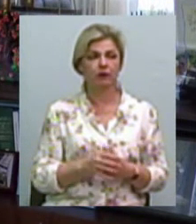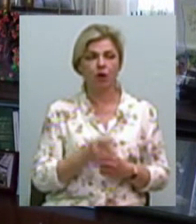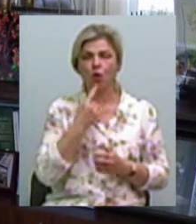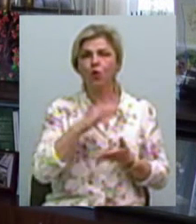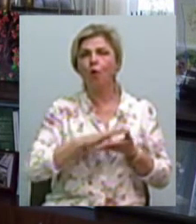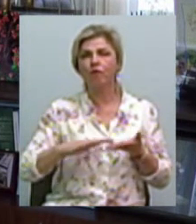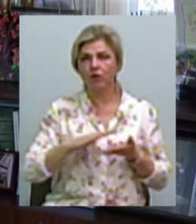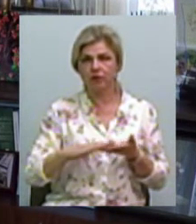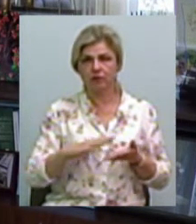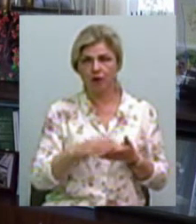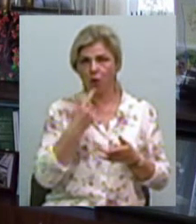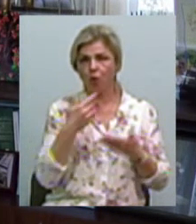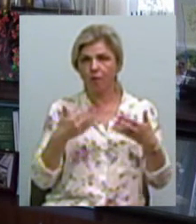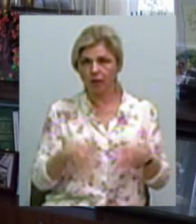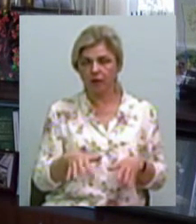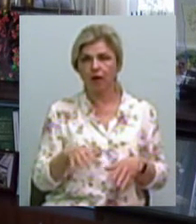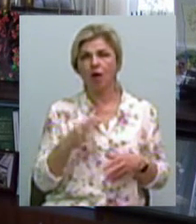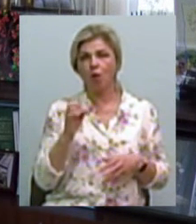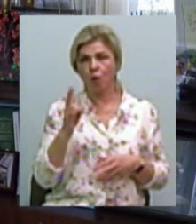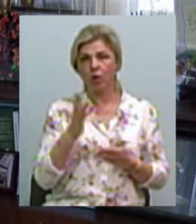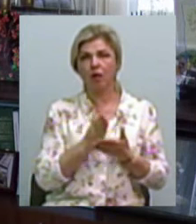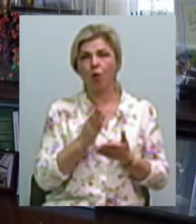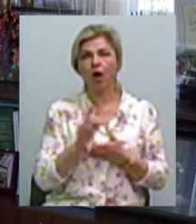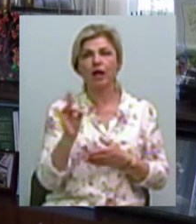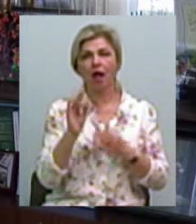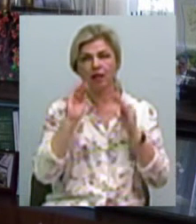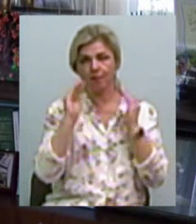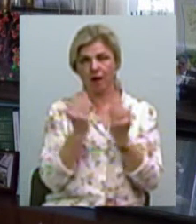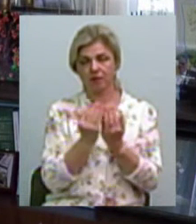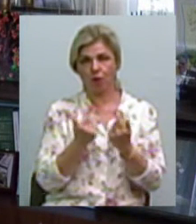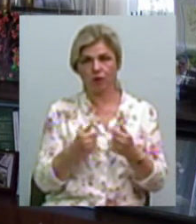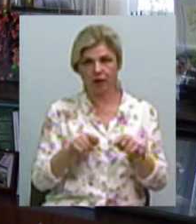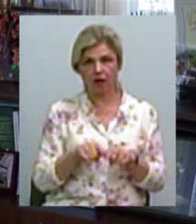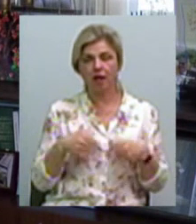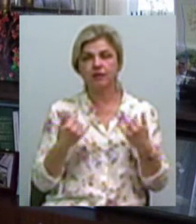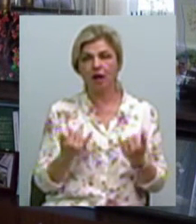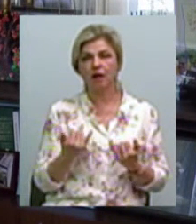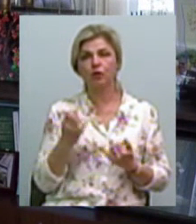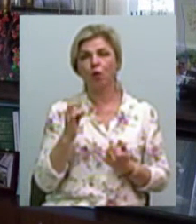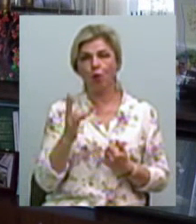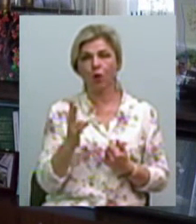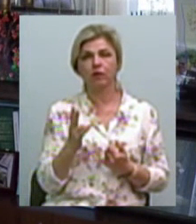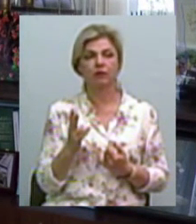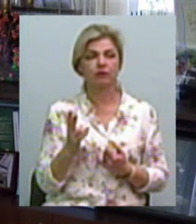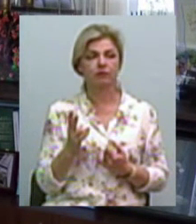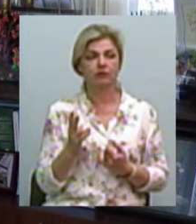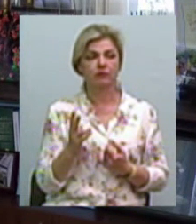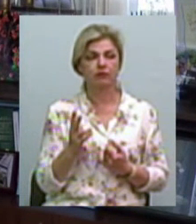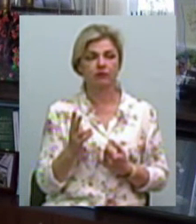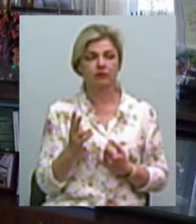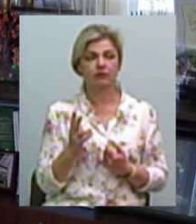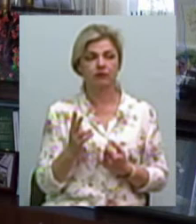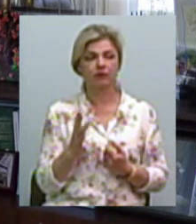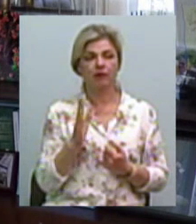кровотечею, крововтратою, він знаходився у реанімаційному відділенні. Зараз він на стадії транспортировки